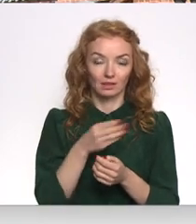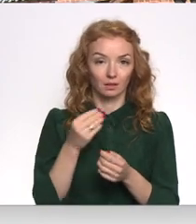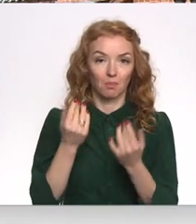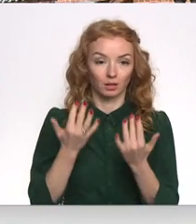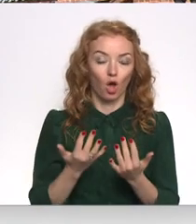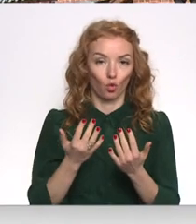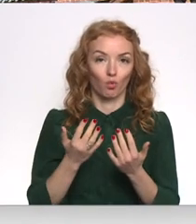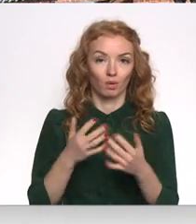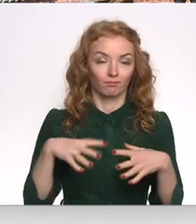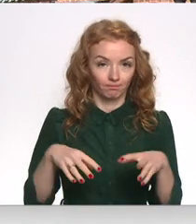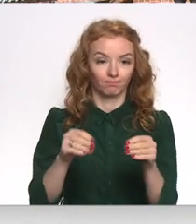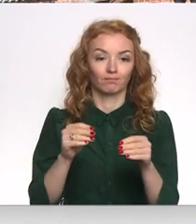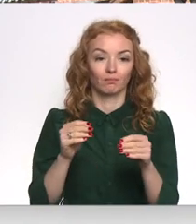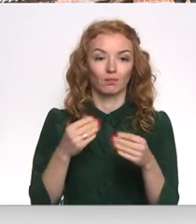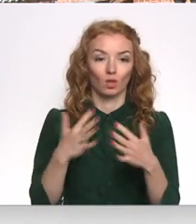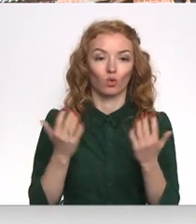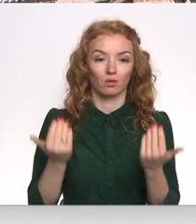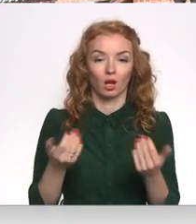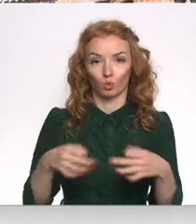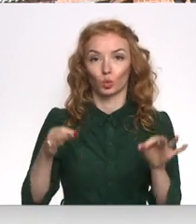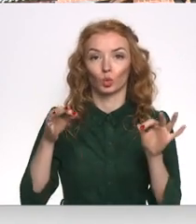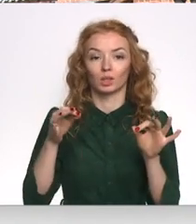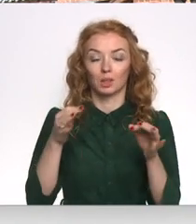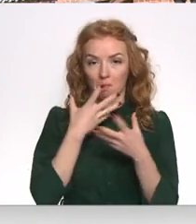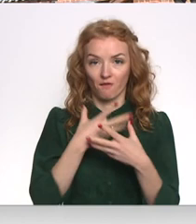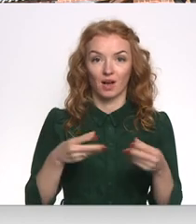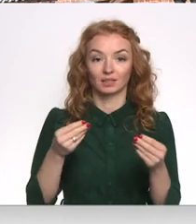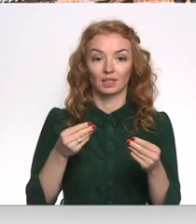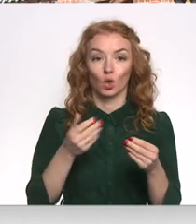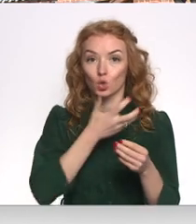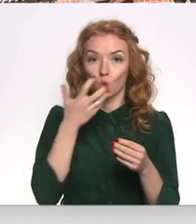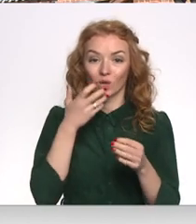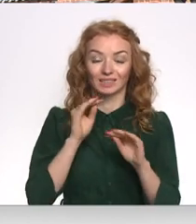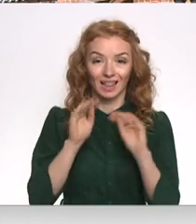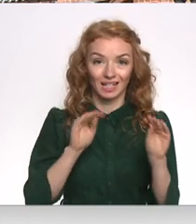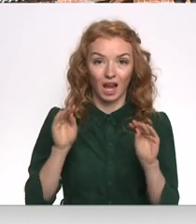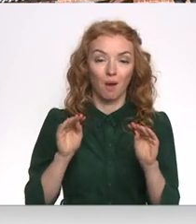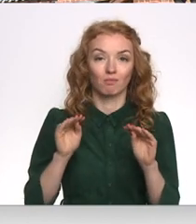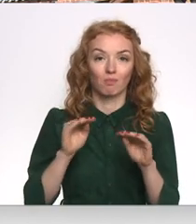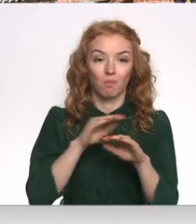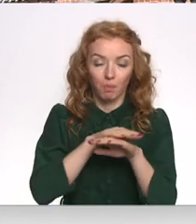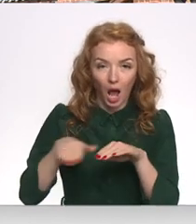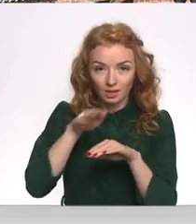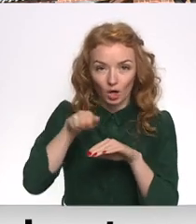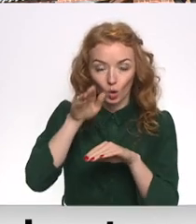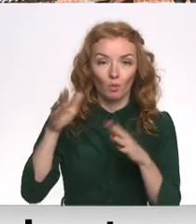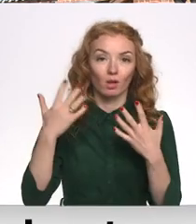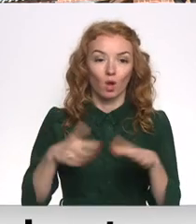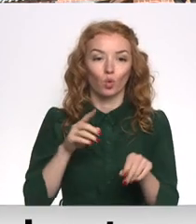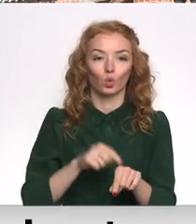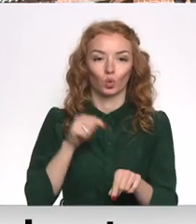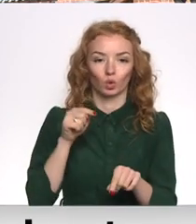tagad būtiski jau, kā var teikt, jau pavasarī, tikko mēs nosiltinājam šīs pārsegumas sienas, mēs jau